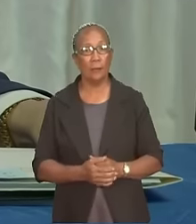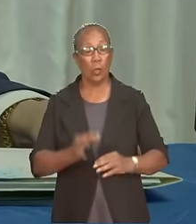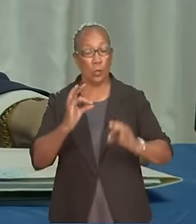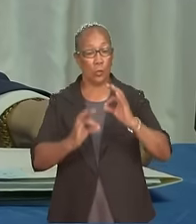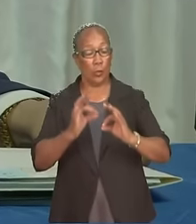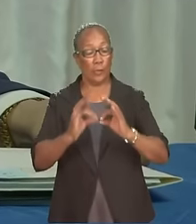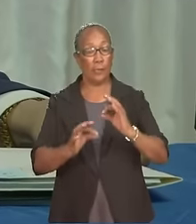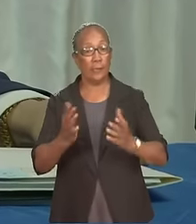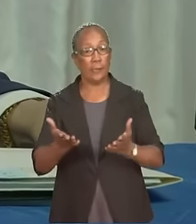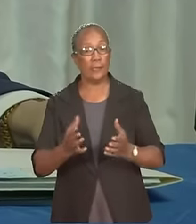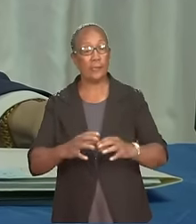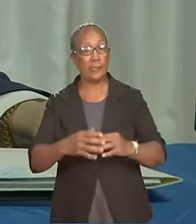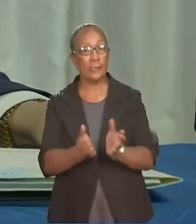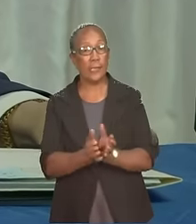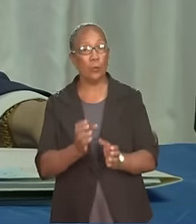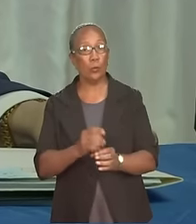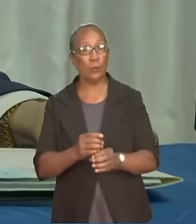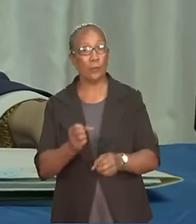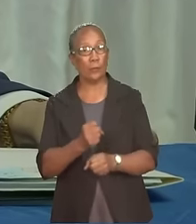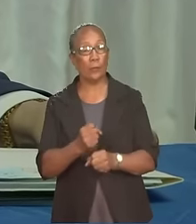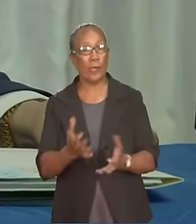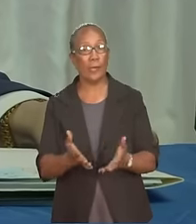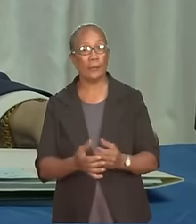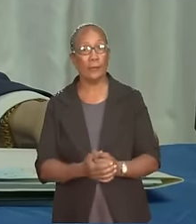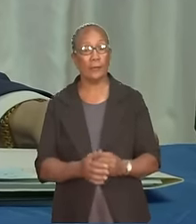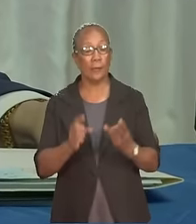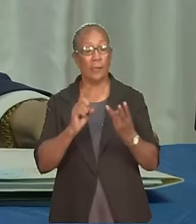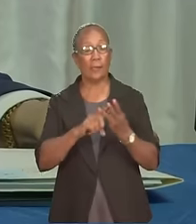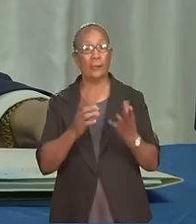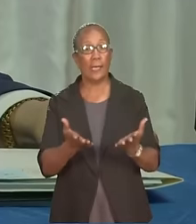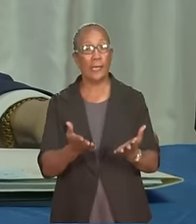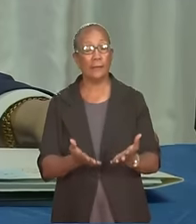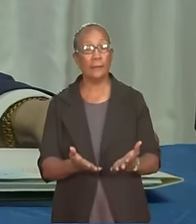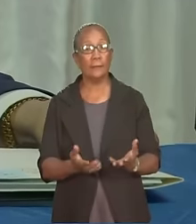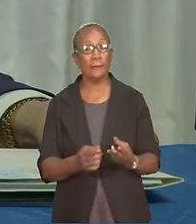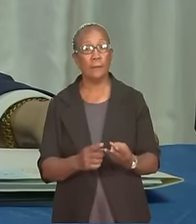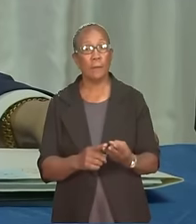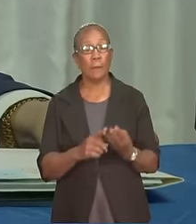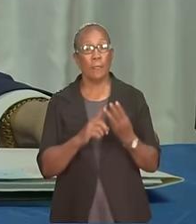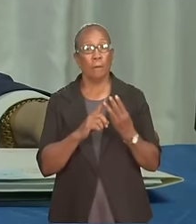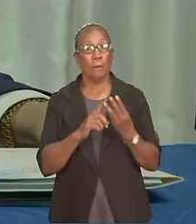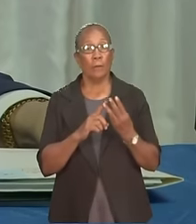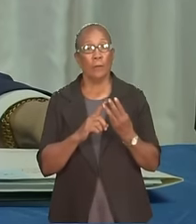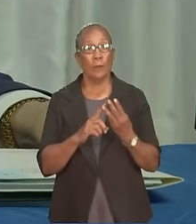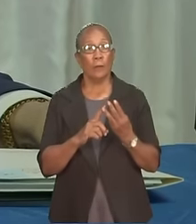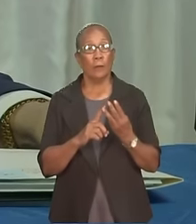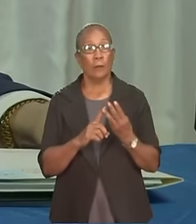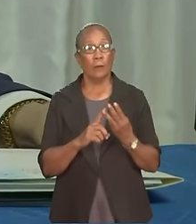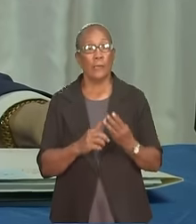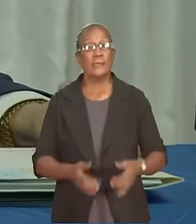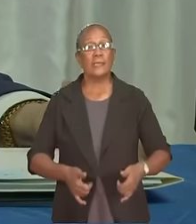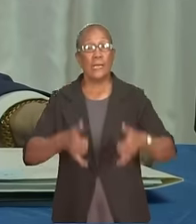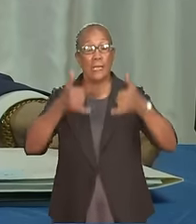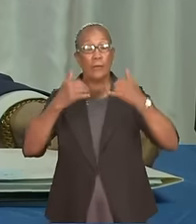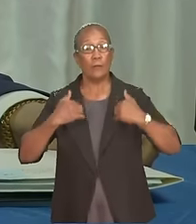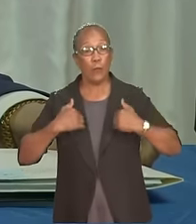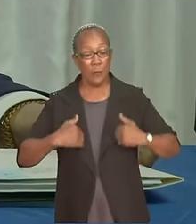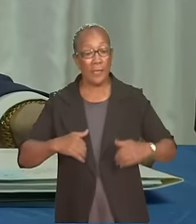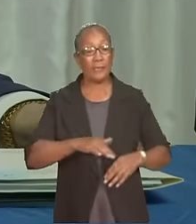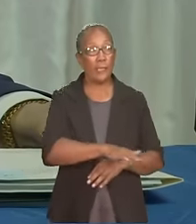om deze cases te begeleiden. Een andere beschikking is namelijk, er zijn heel wat mensen die gronden hebben. Al